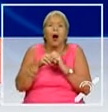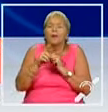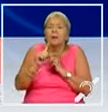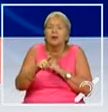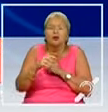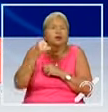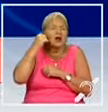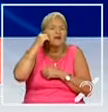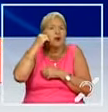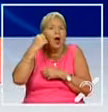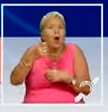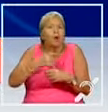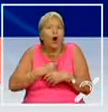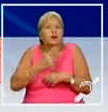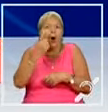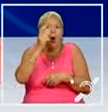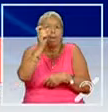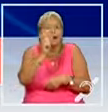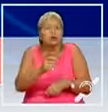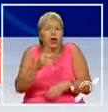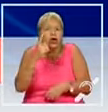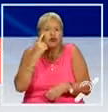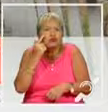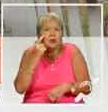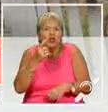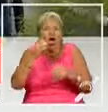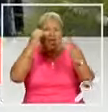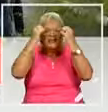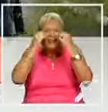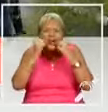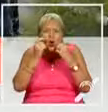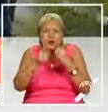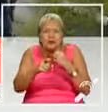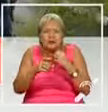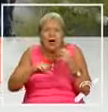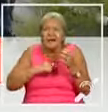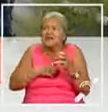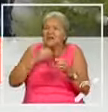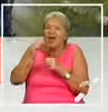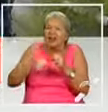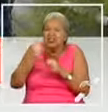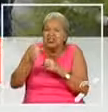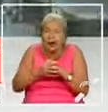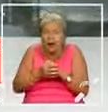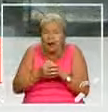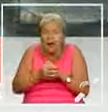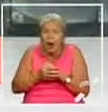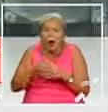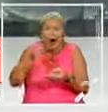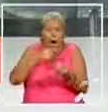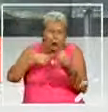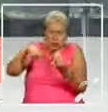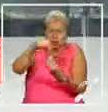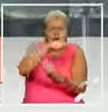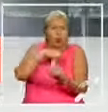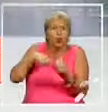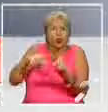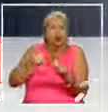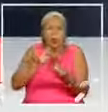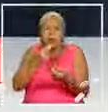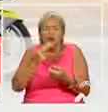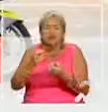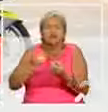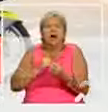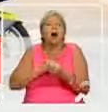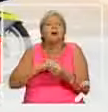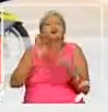eventuală prezență a unei persoane suspectate că ar fi un terorist aflat într-un tren. A fost delimitat un perimetru de securitate pentru a ușura